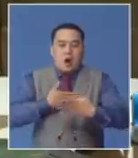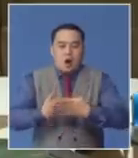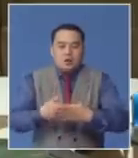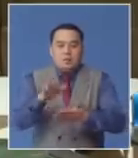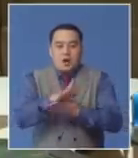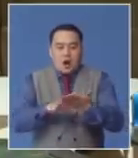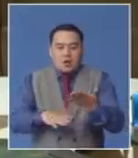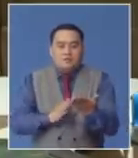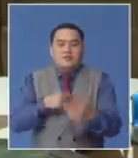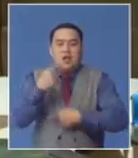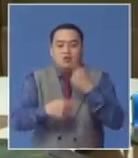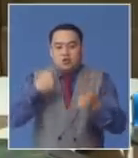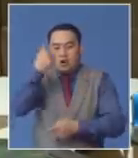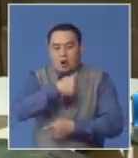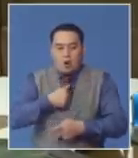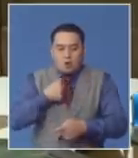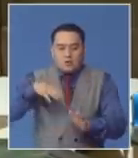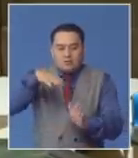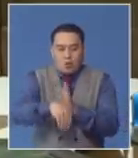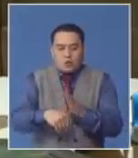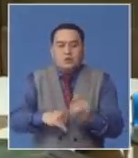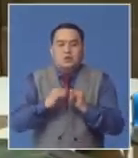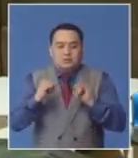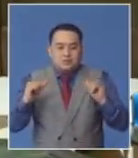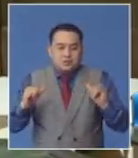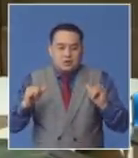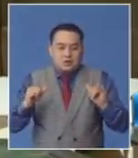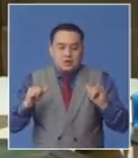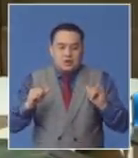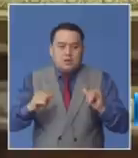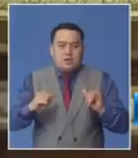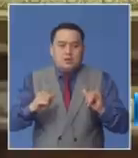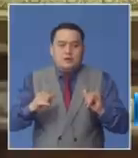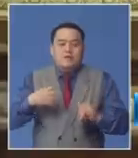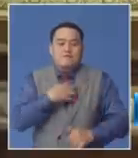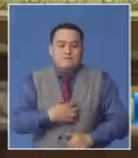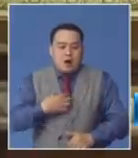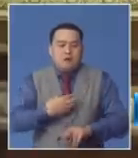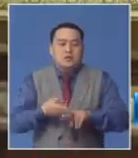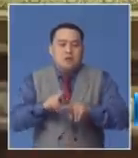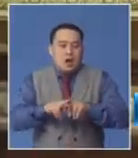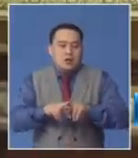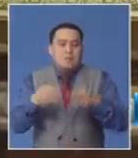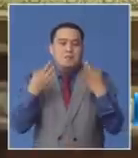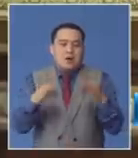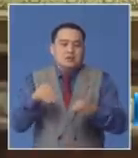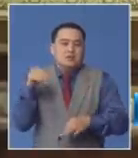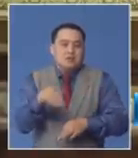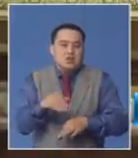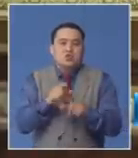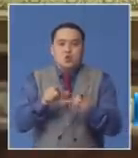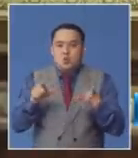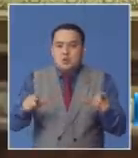продолжать в следующие годы в ходе развития значимость этой инициативе в том что оно позволит тысячам